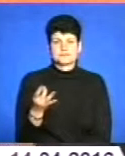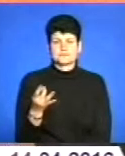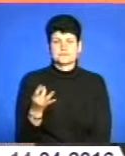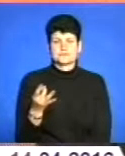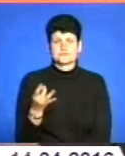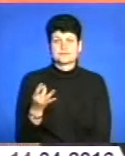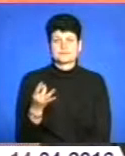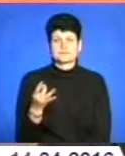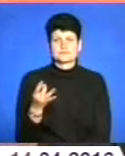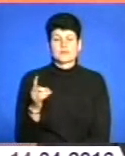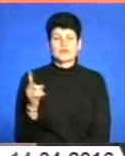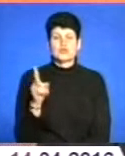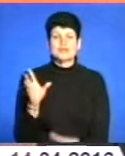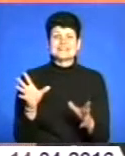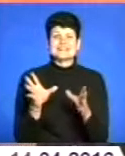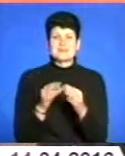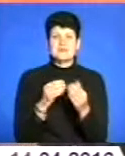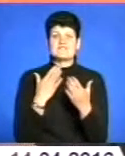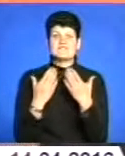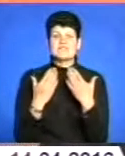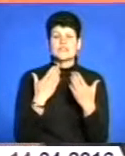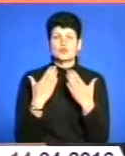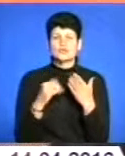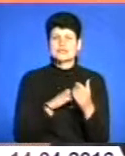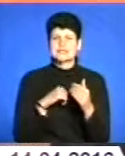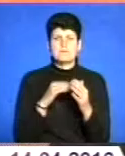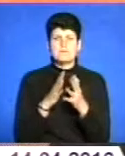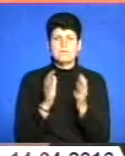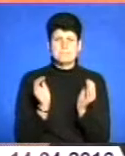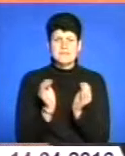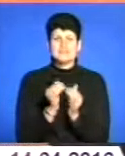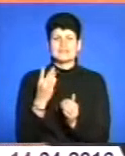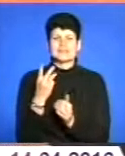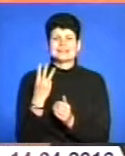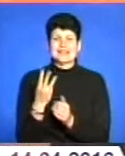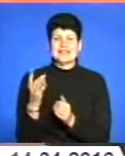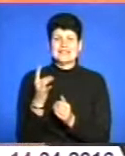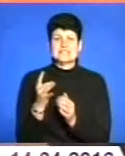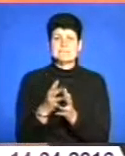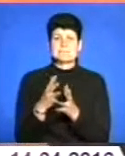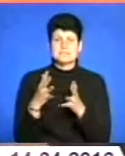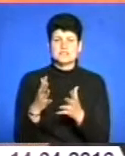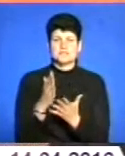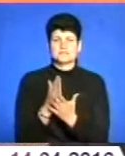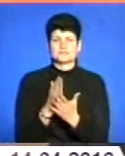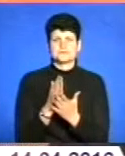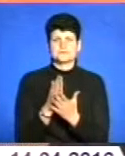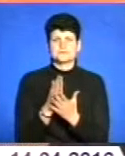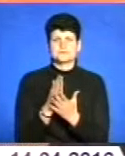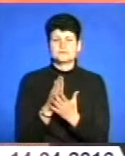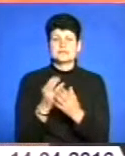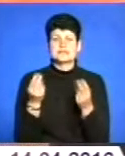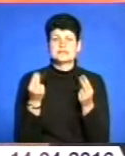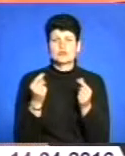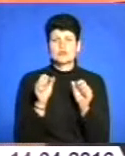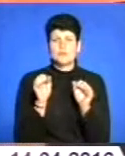що співвідношення щонайменше в 3 рази більше в перевазі за коштами,